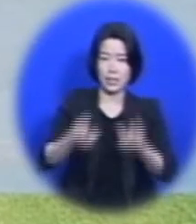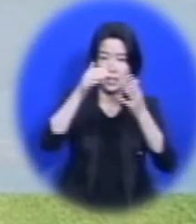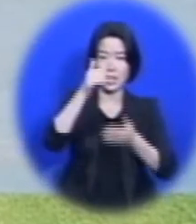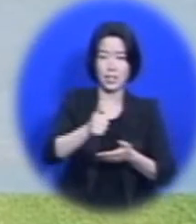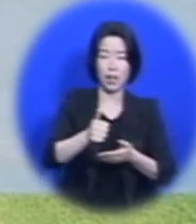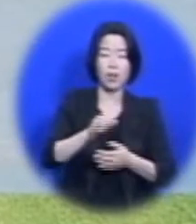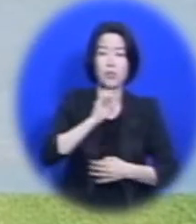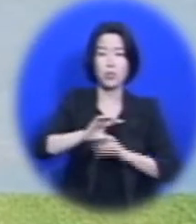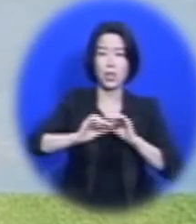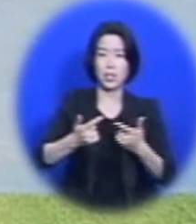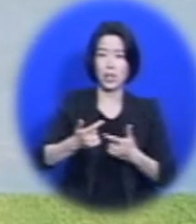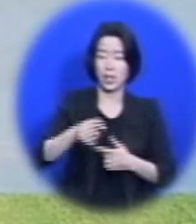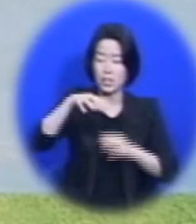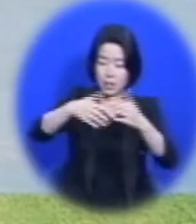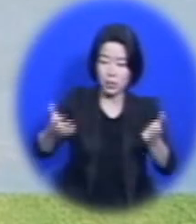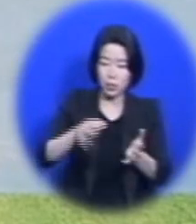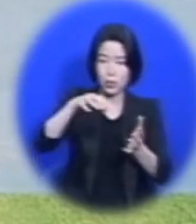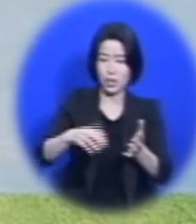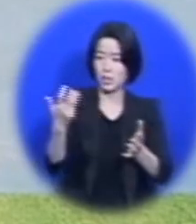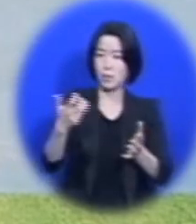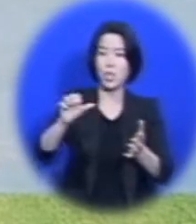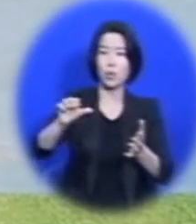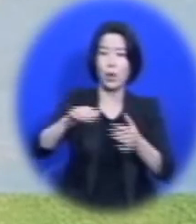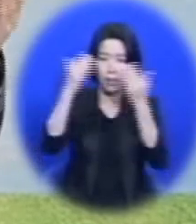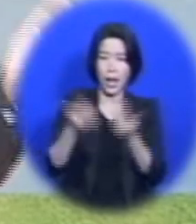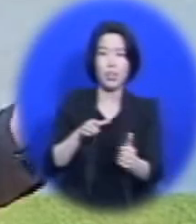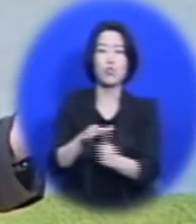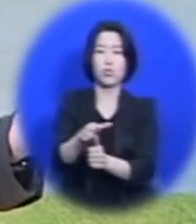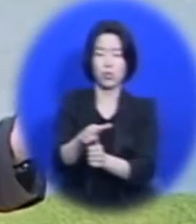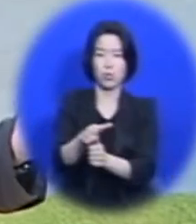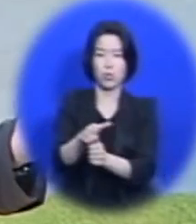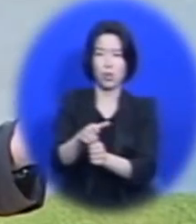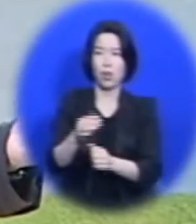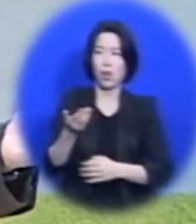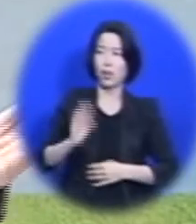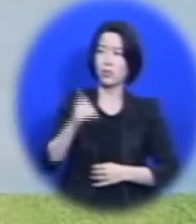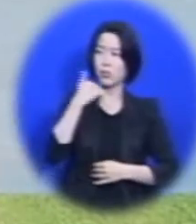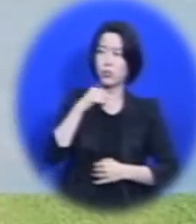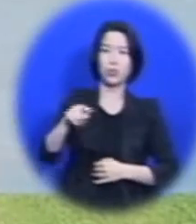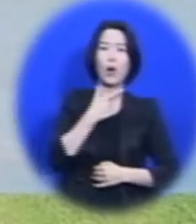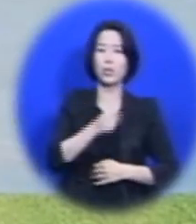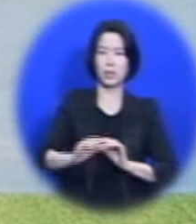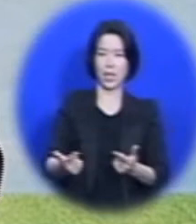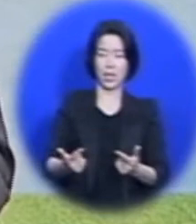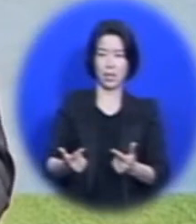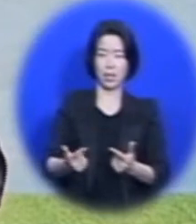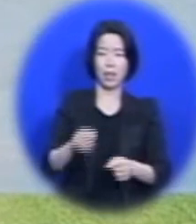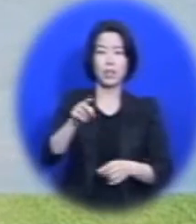제사장 85명을 다 죽이라는 거예요. 누구도 그 일을 하려고 하지 않습니다. 그때